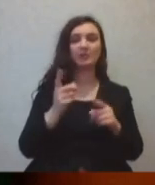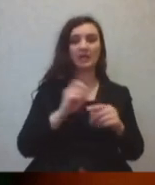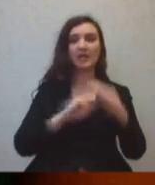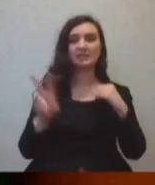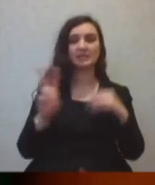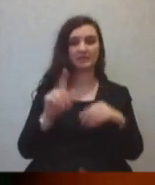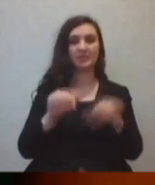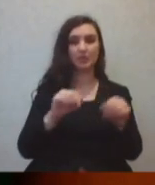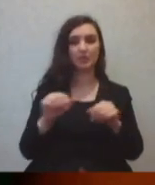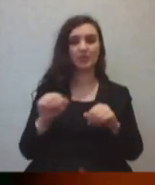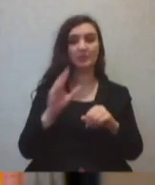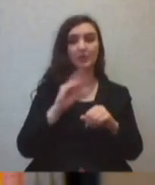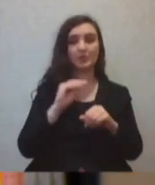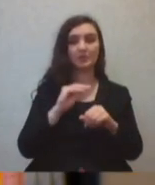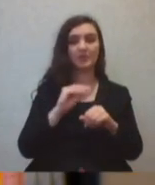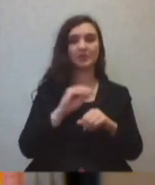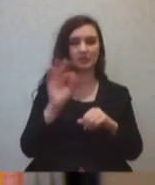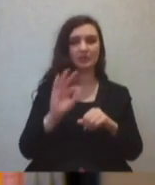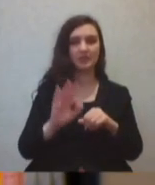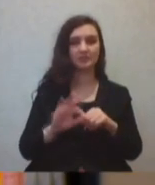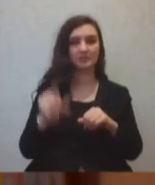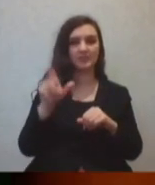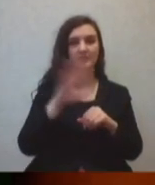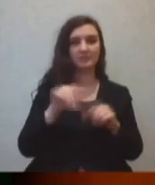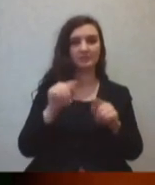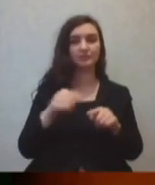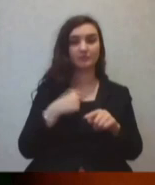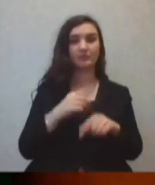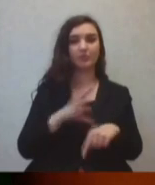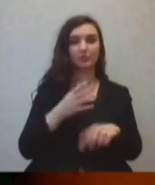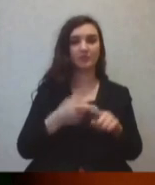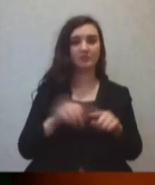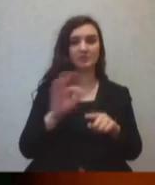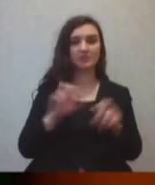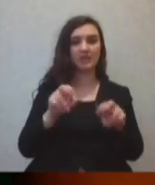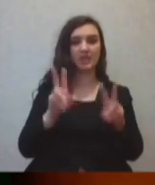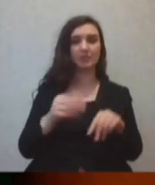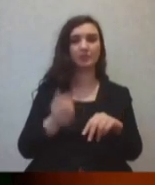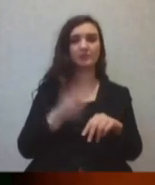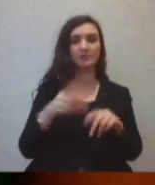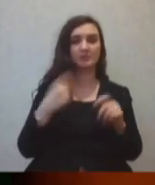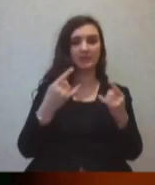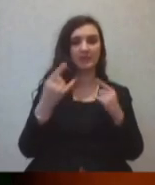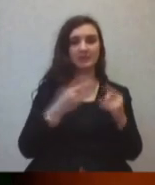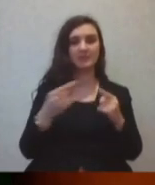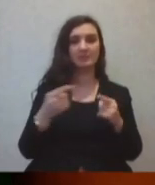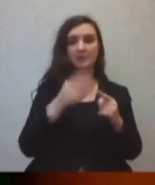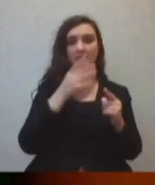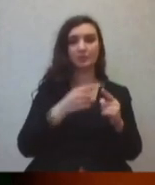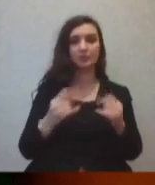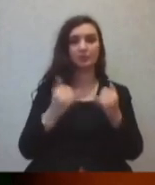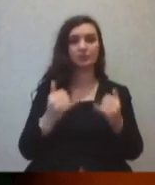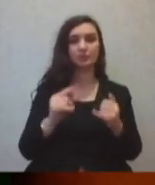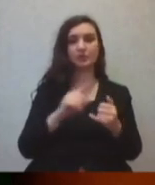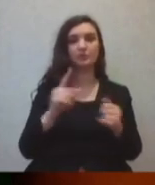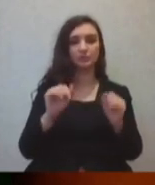გაქცევის ინსტრუმენტი, რომელსაც ხშირად მიმართავენ ადამიანები. ჩვენ გქონდა ამაზე საგანგებოდ რამდენიმე გადაცემა სწორედ ამ პერიოდში.